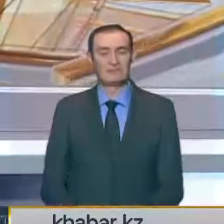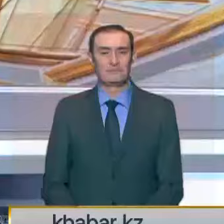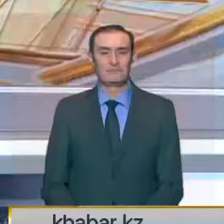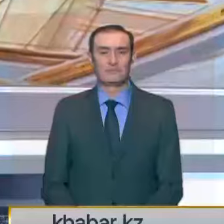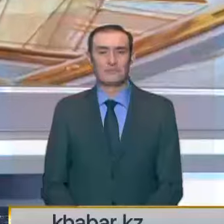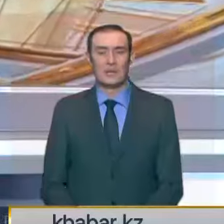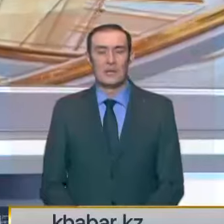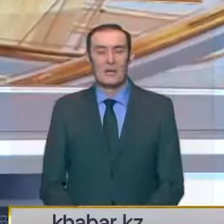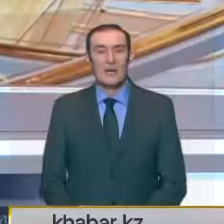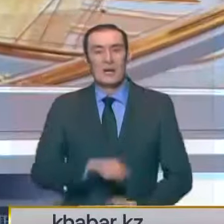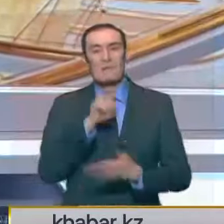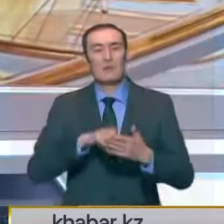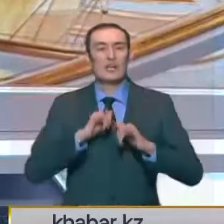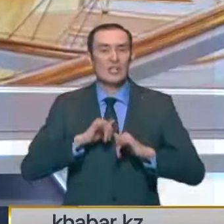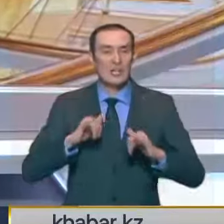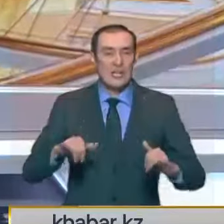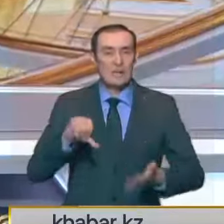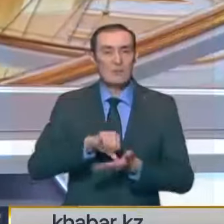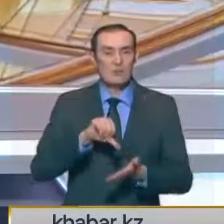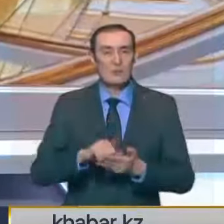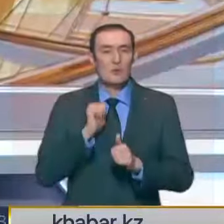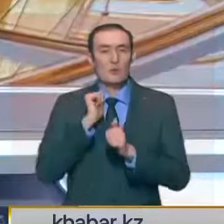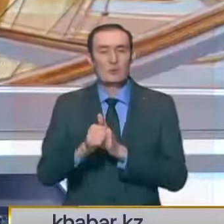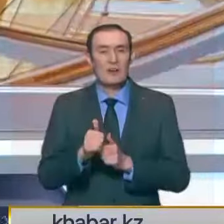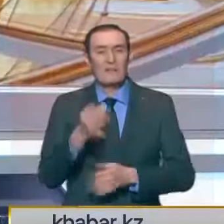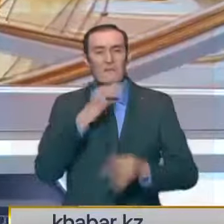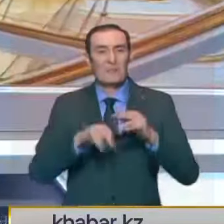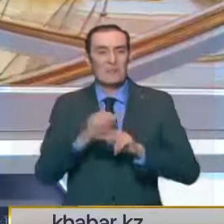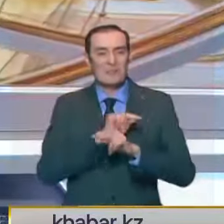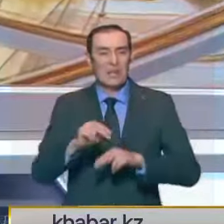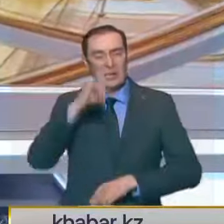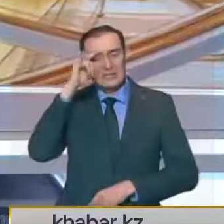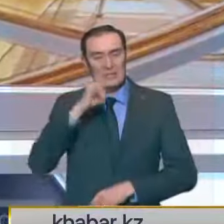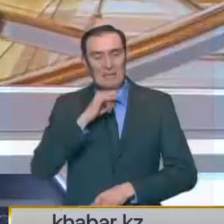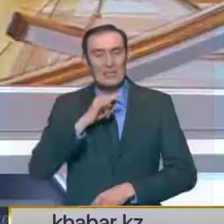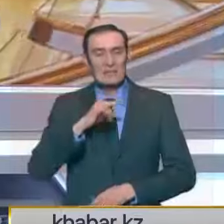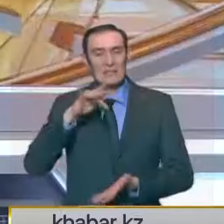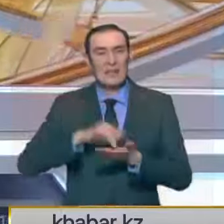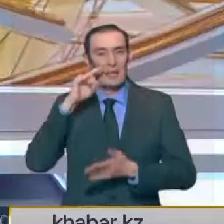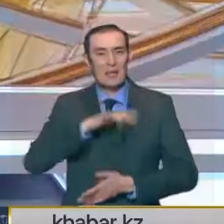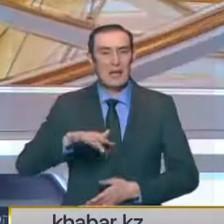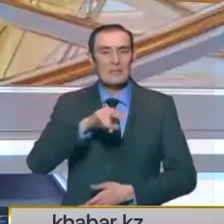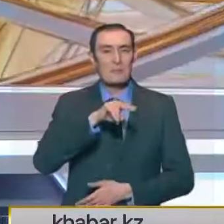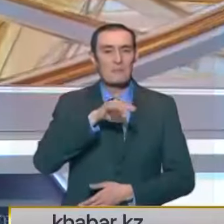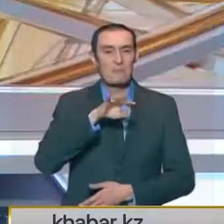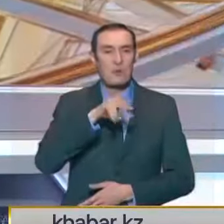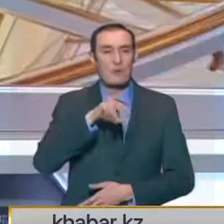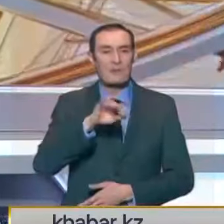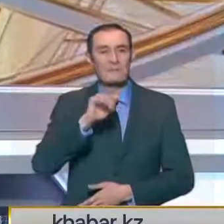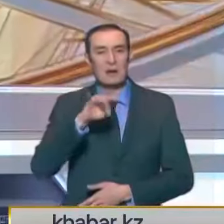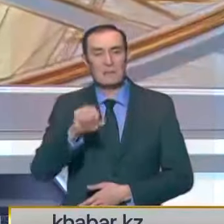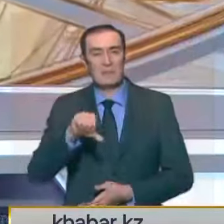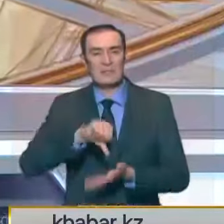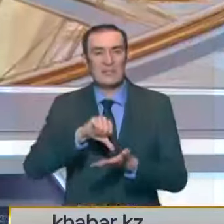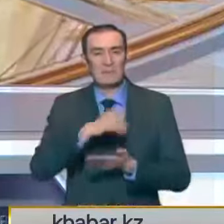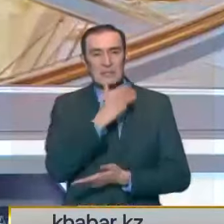страны вопрос расширения присутствия ведущей фармацевтической компании в Казахстане и Центральной Азии Поль Фарма обсудил глава государства с